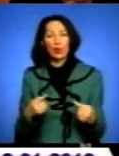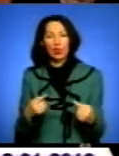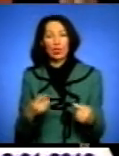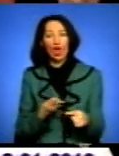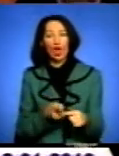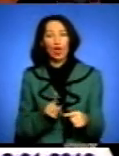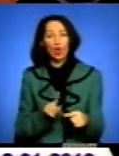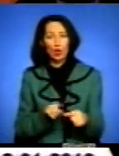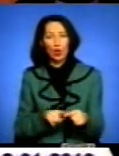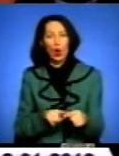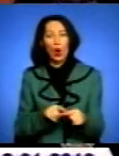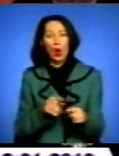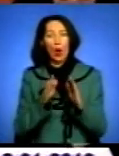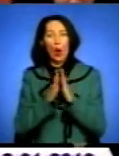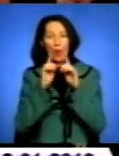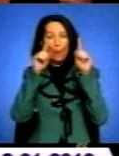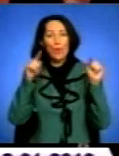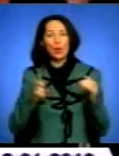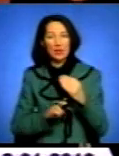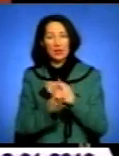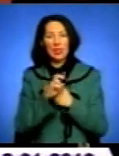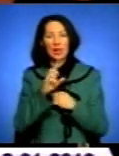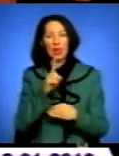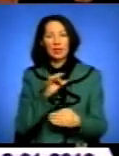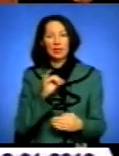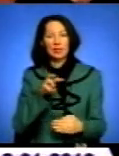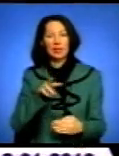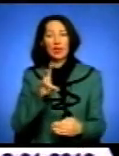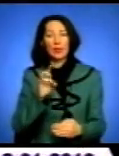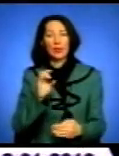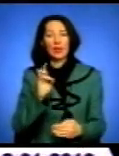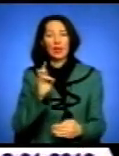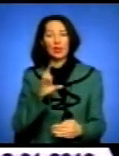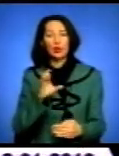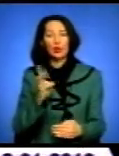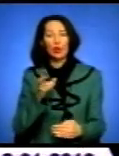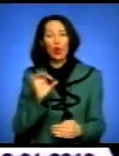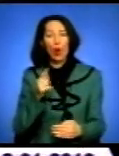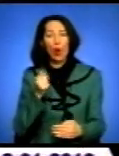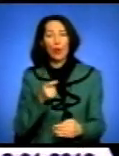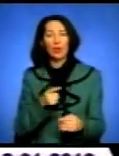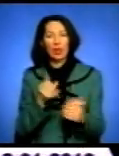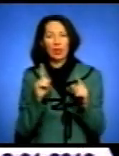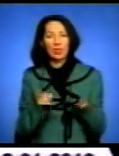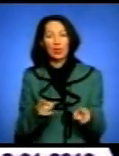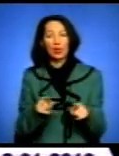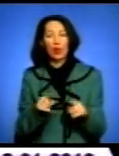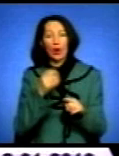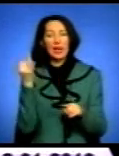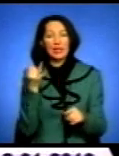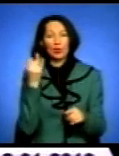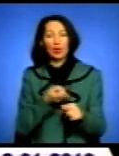монастиря Зимнинського. Дійсна історія цього монастиря, починаючи з його